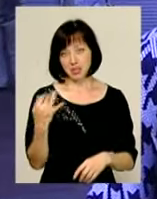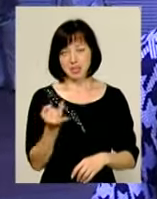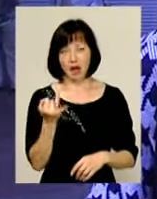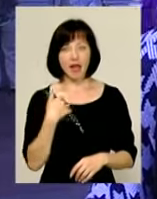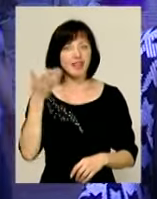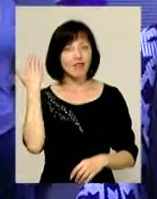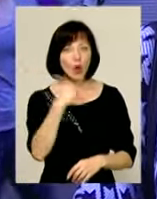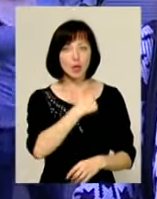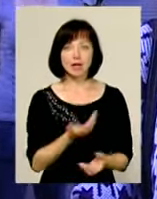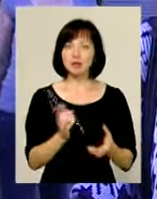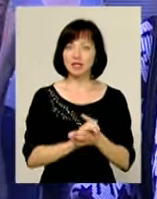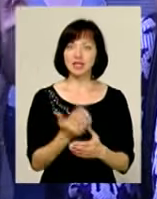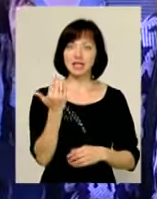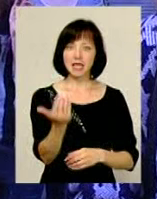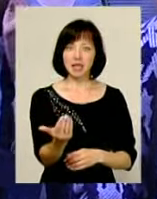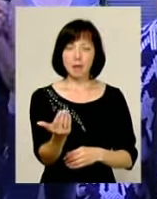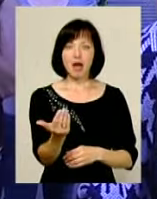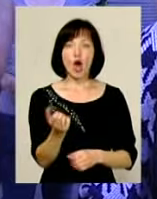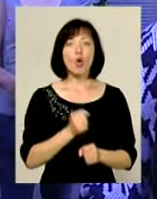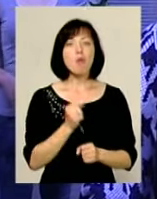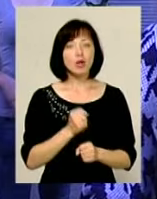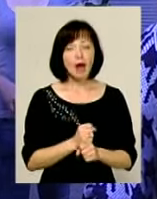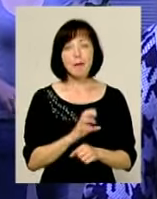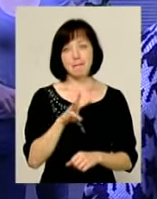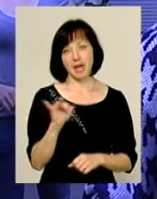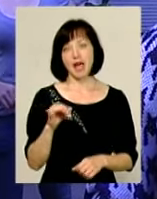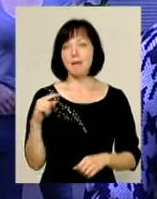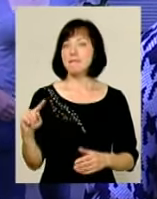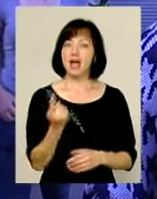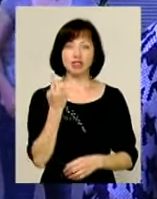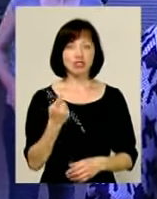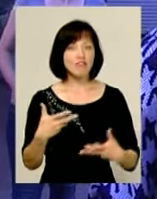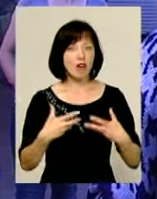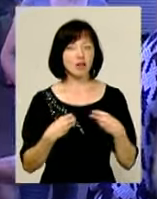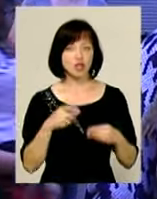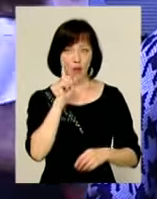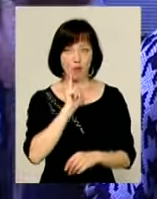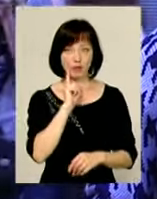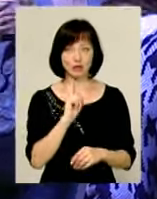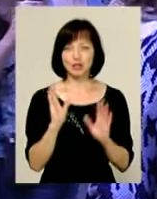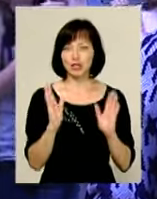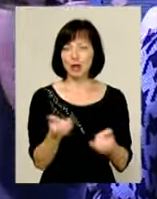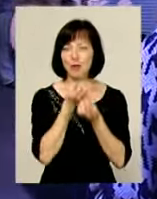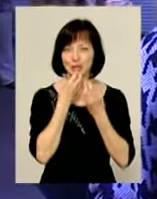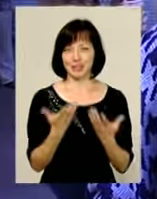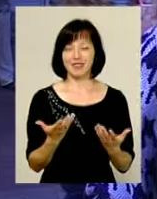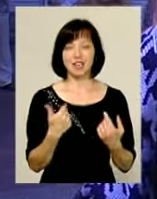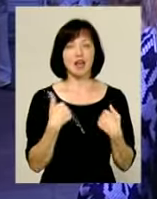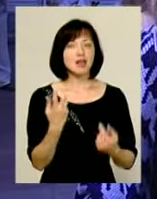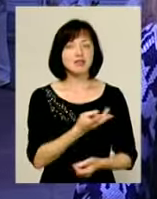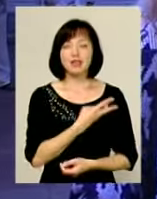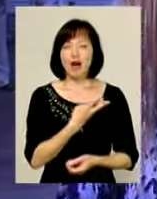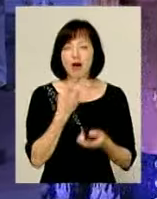оскільки я давно хотіла познайомитися з їхніми роботами. І перше враження поки що лише позитивне. Я з